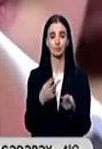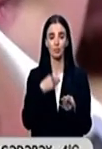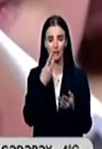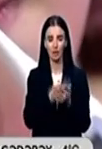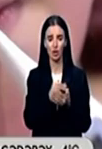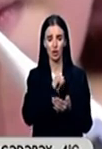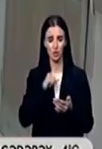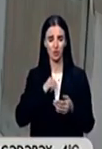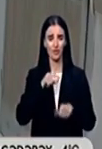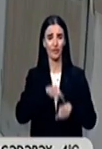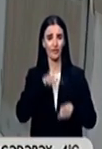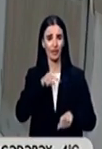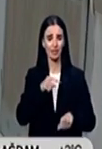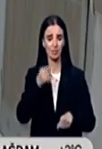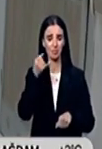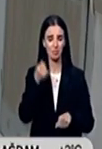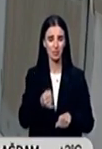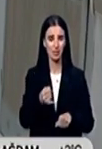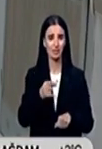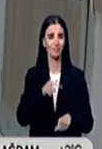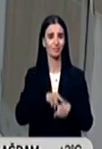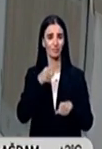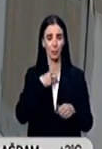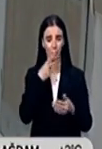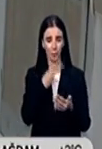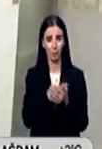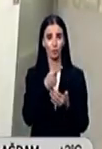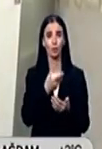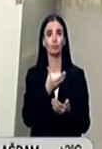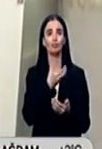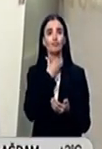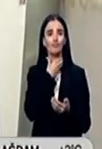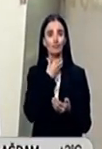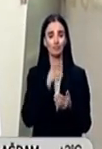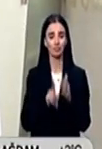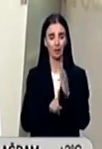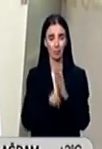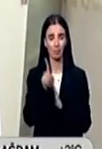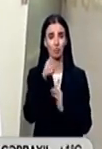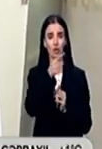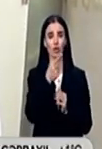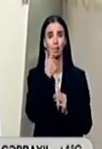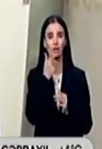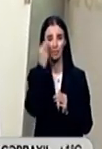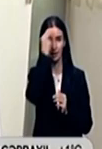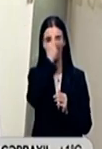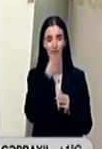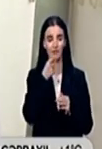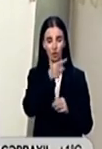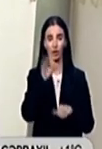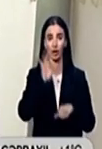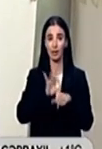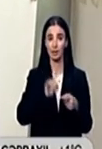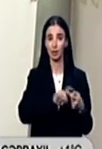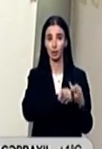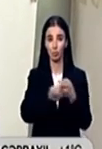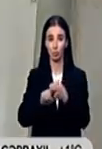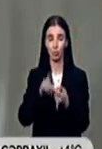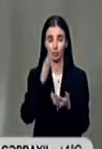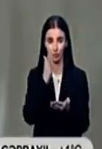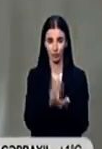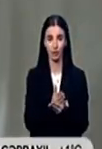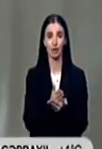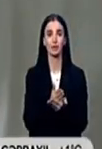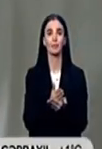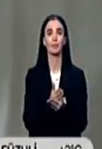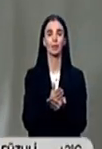təngə nəfəslik, boğulma halları müşahidə edildikdə insanlar qızılca virusuna yoluxduqlarından narahat olurlar. Ancaq bu hər zaman belə deyil.